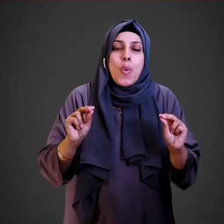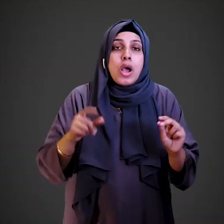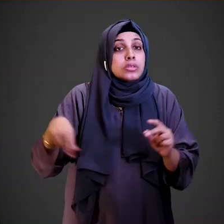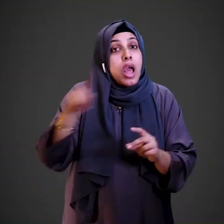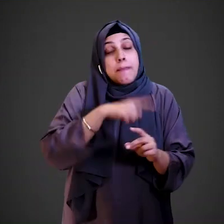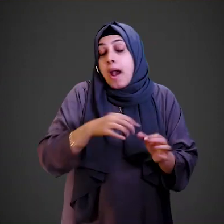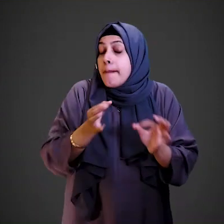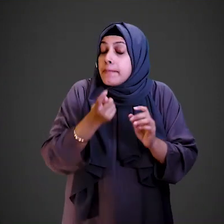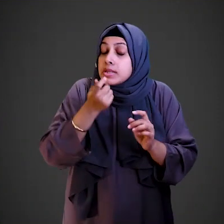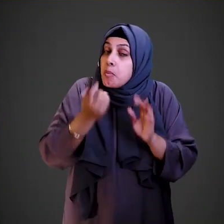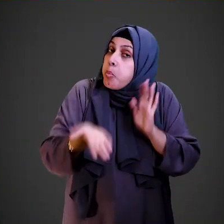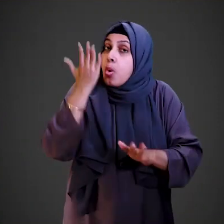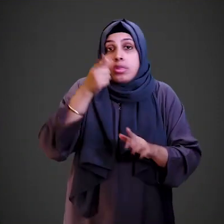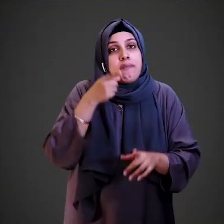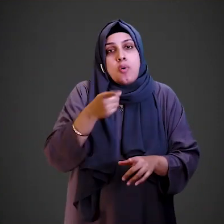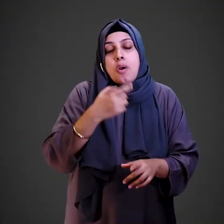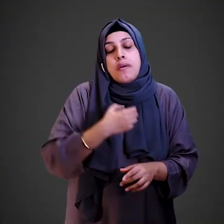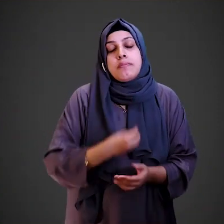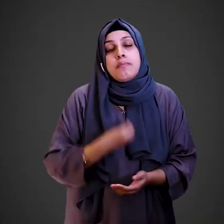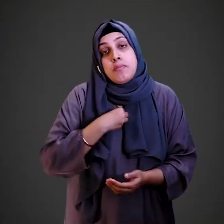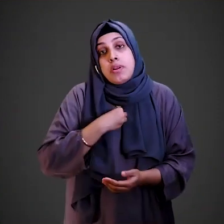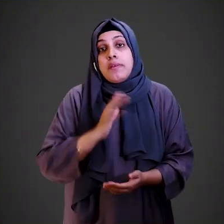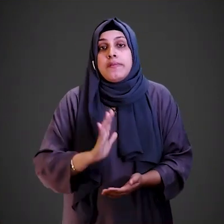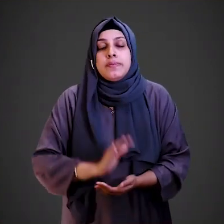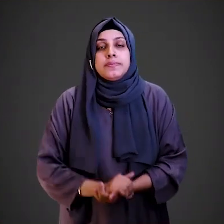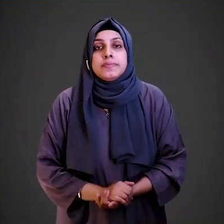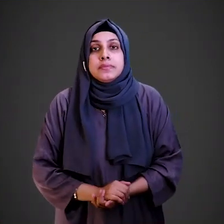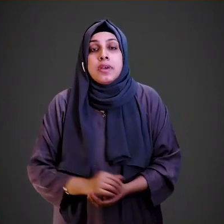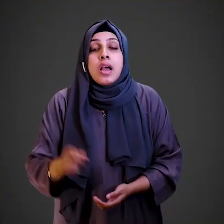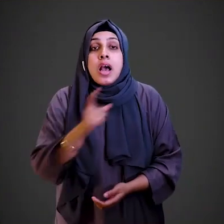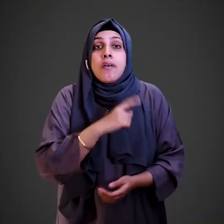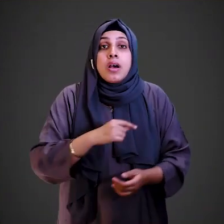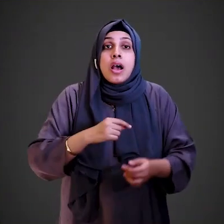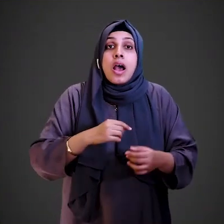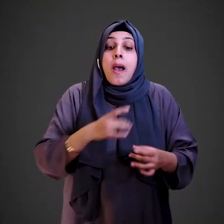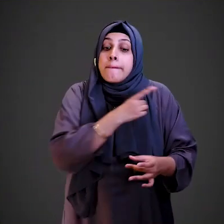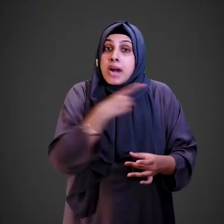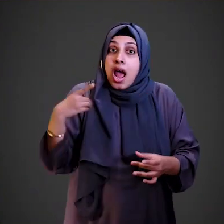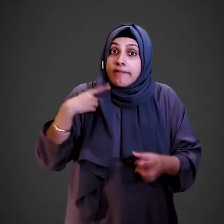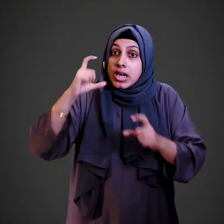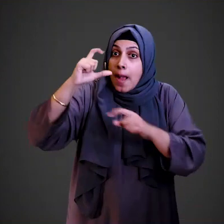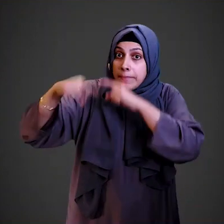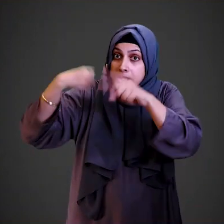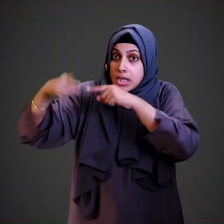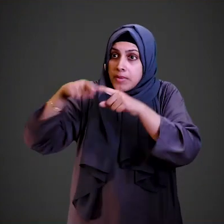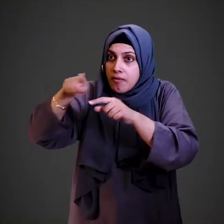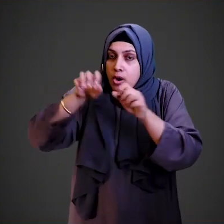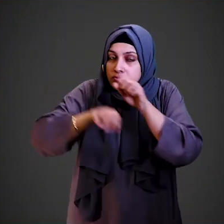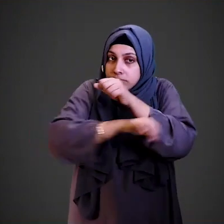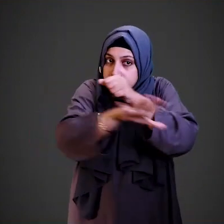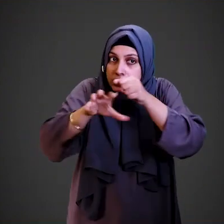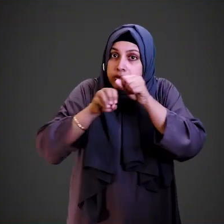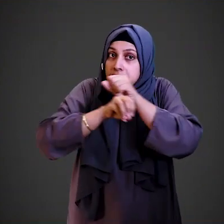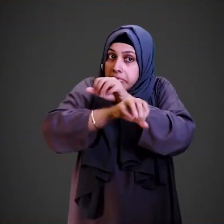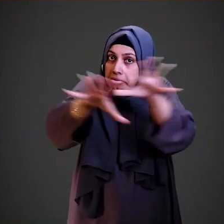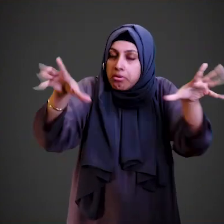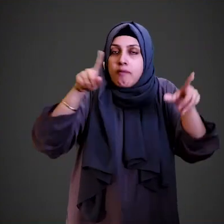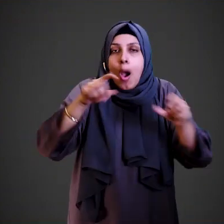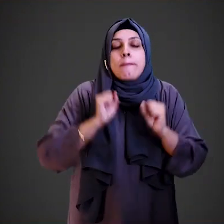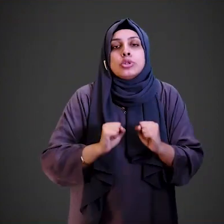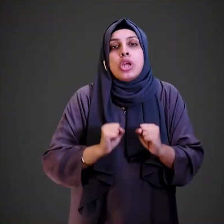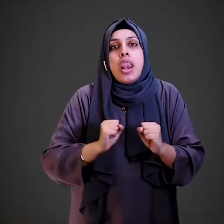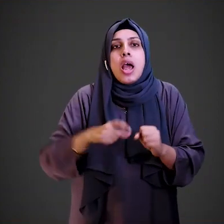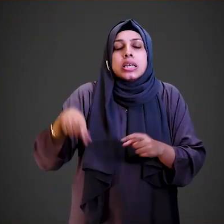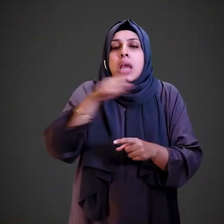या बहुत महंगा पड़ता है। प्राइवेट कंपनियों के लिए पब्लिक गुड की फरहमी काफ़ी मुश्किल होती है। अगर